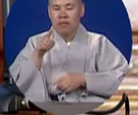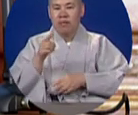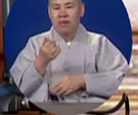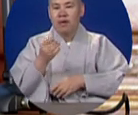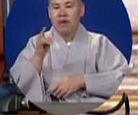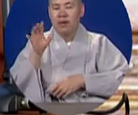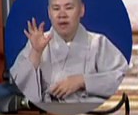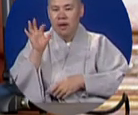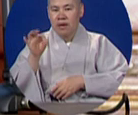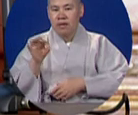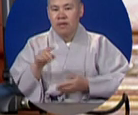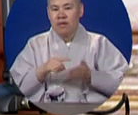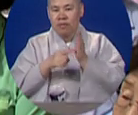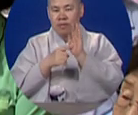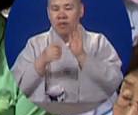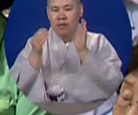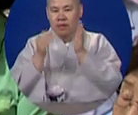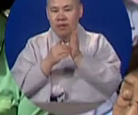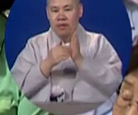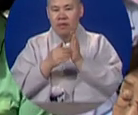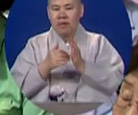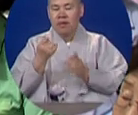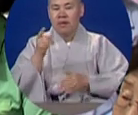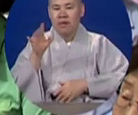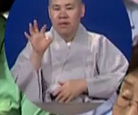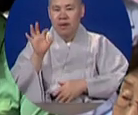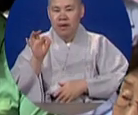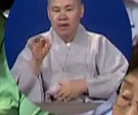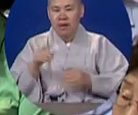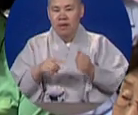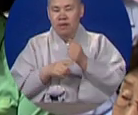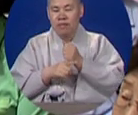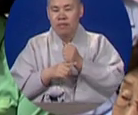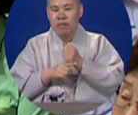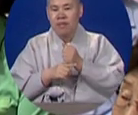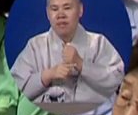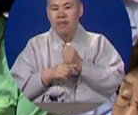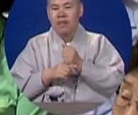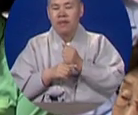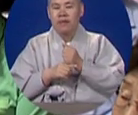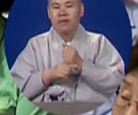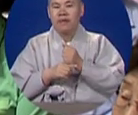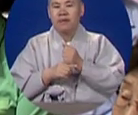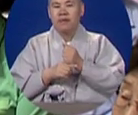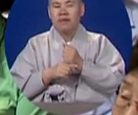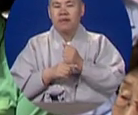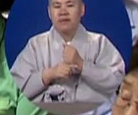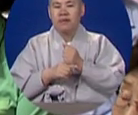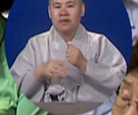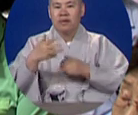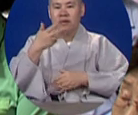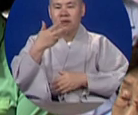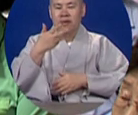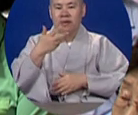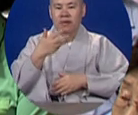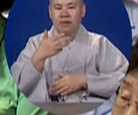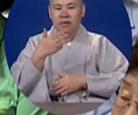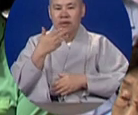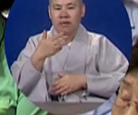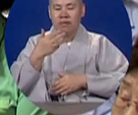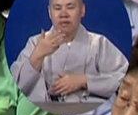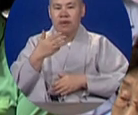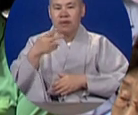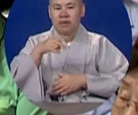표현했어요 그 행에는 그 팔식은 이제 식으로